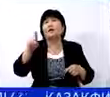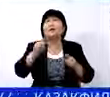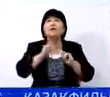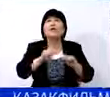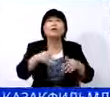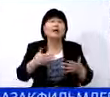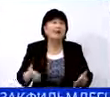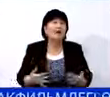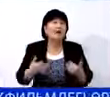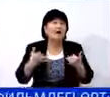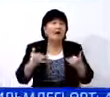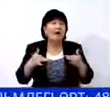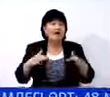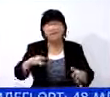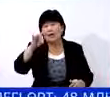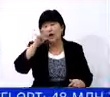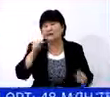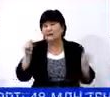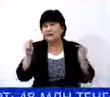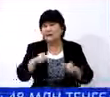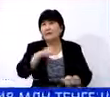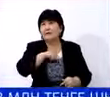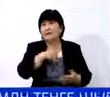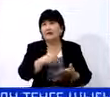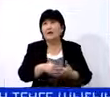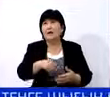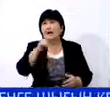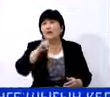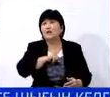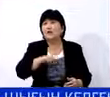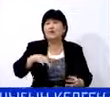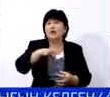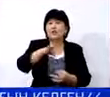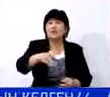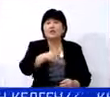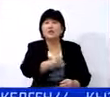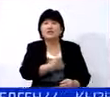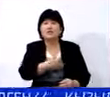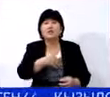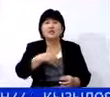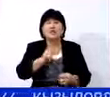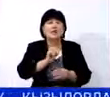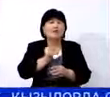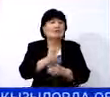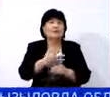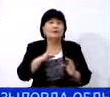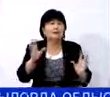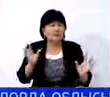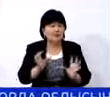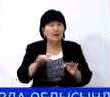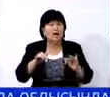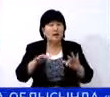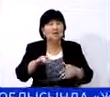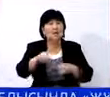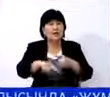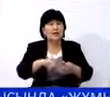марапатталды. Қайырымдылық жасау қазаққа тән қасиет қой. Қазақ ешқашан да өзінің жетімін жылатпаған, жесірін қаңғыртпаған және ол іс жалғаса